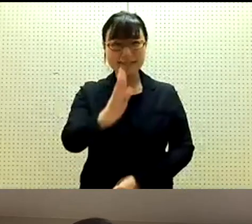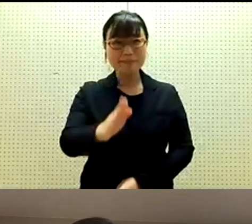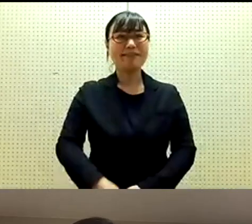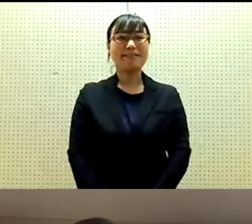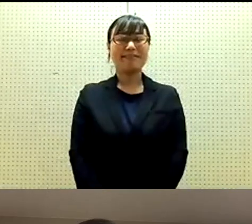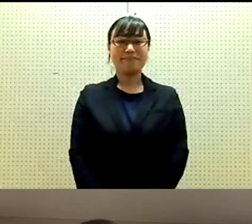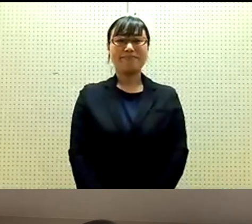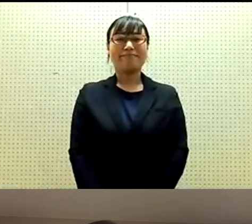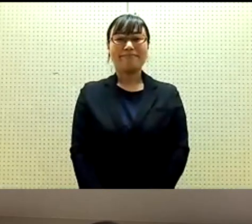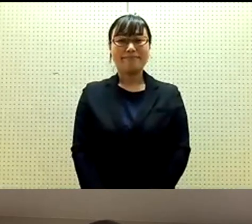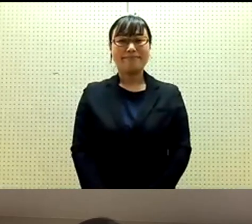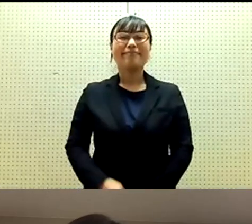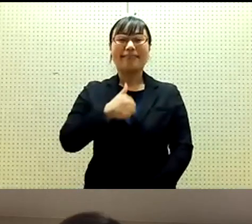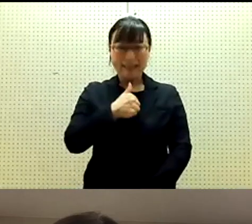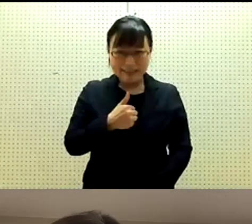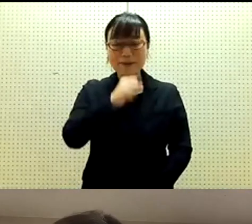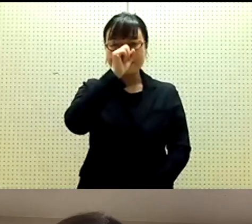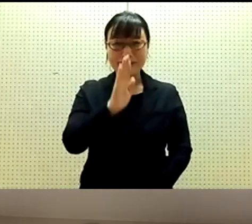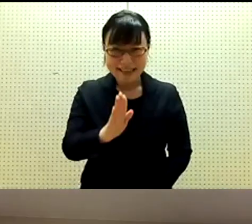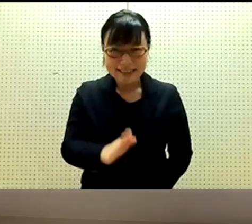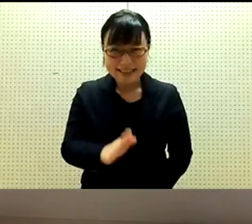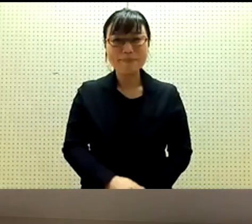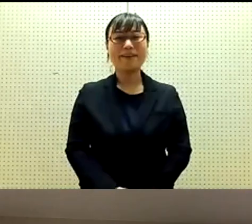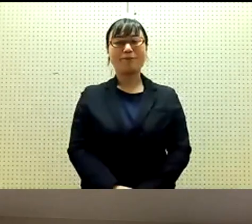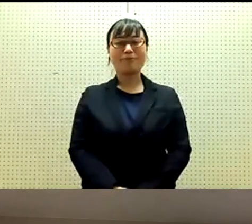はい、それではよろしくお願いいたします。